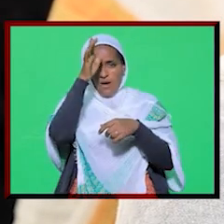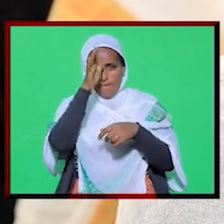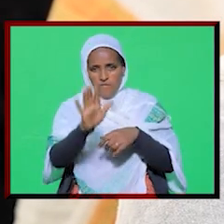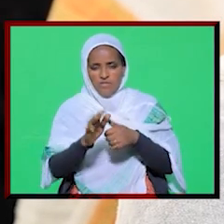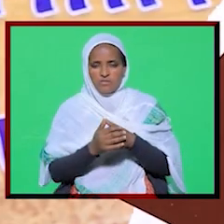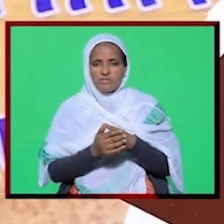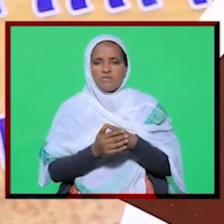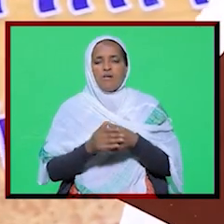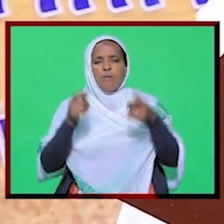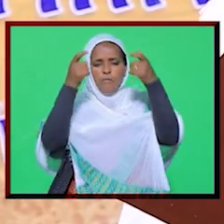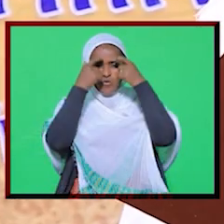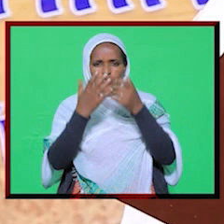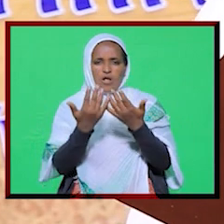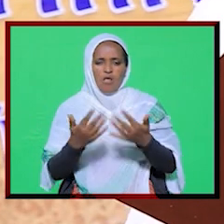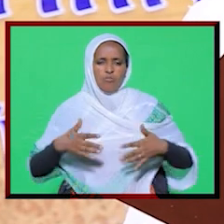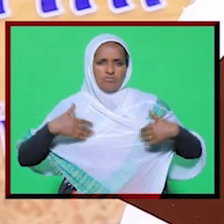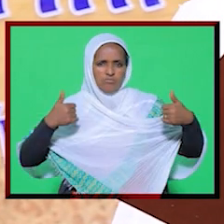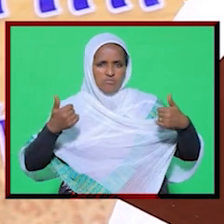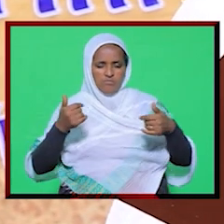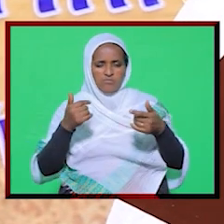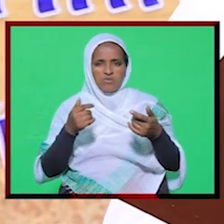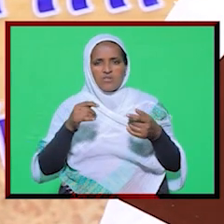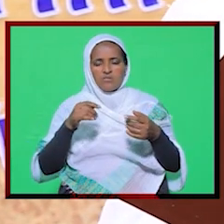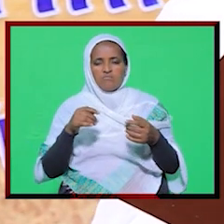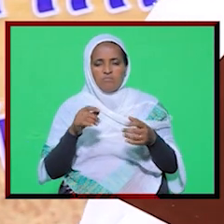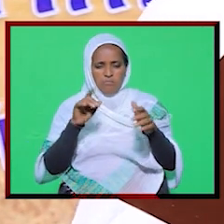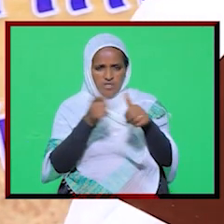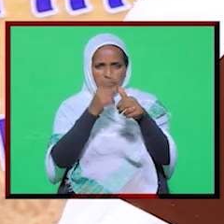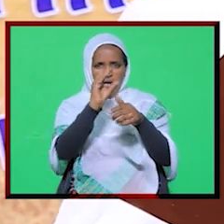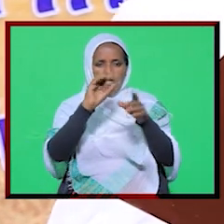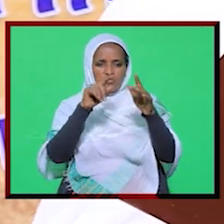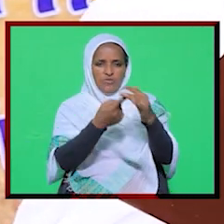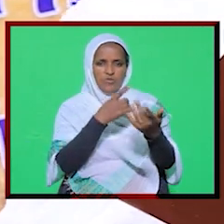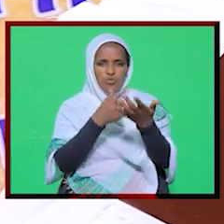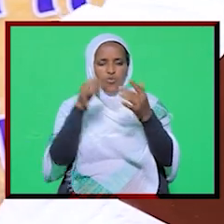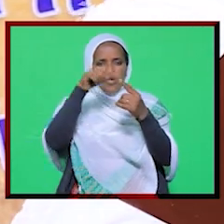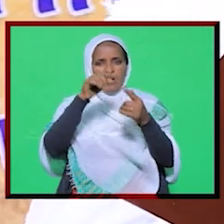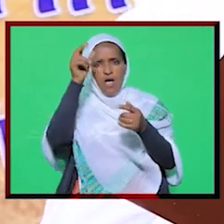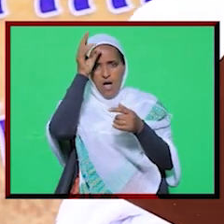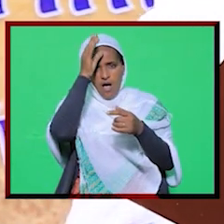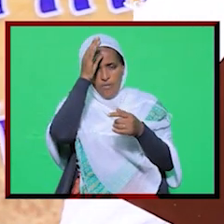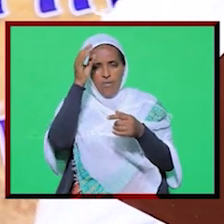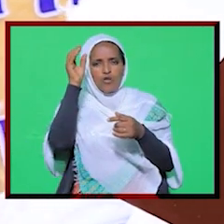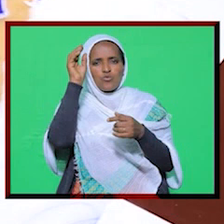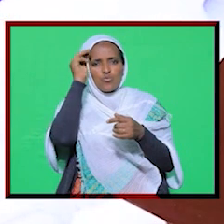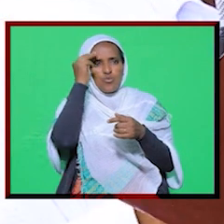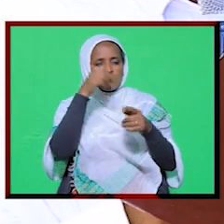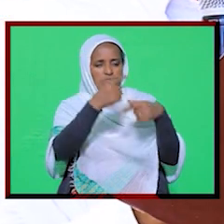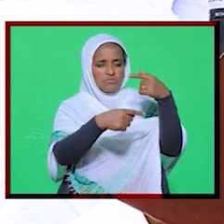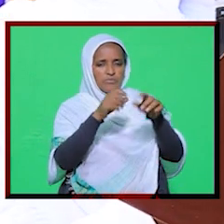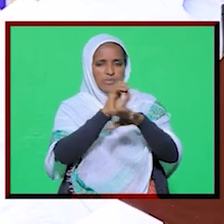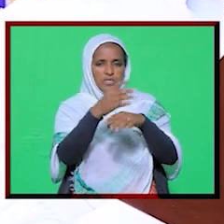አባት መነኩሴ ነው፣ ገና ወጣኒ ነው፣ ምንኩስና ሕይወትን ገና መጀመሩ ነው። ወደ አባ አንጦን ሲሄድና ምክር